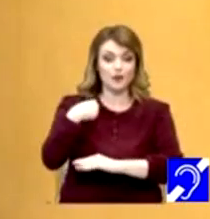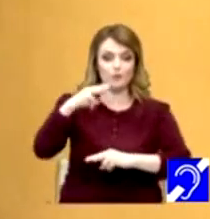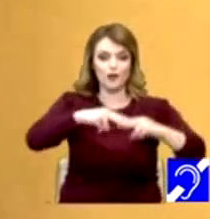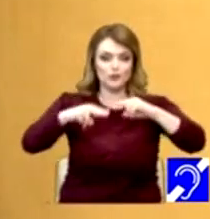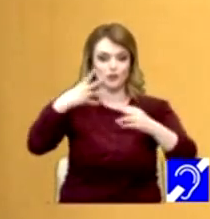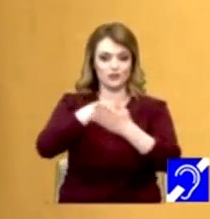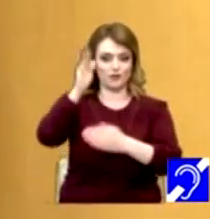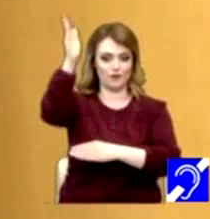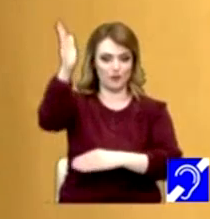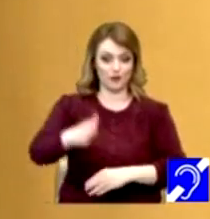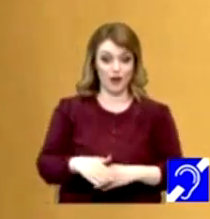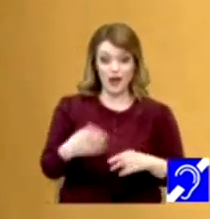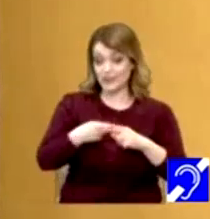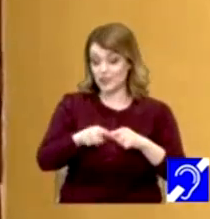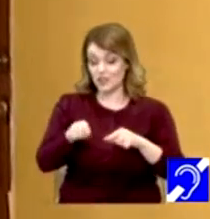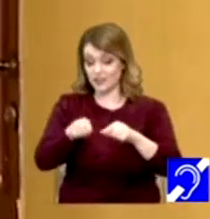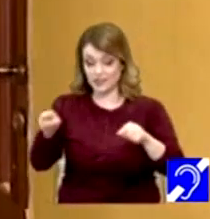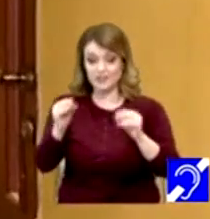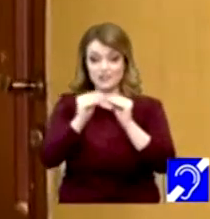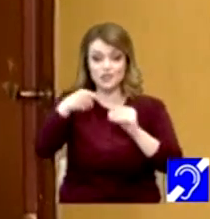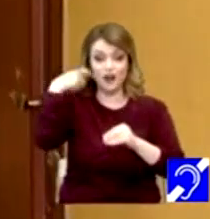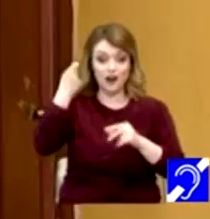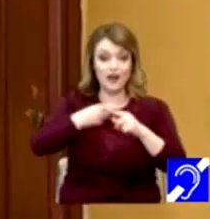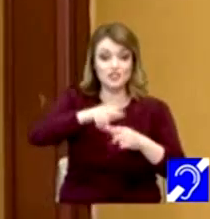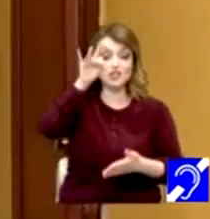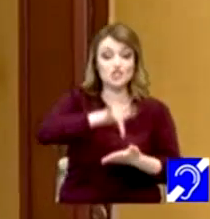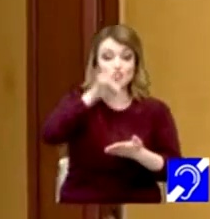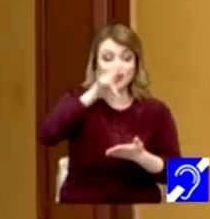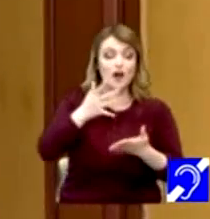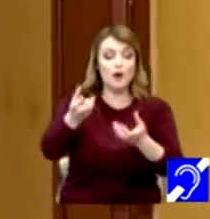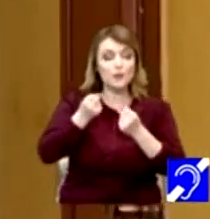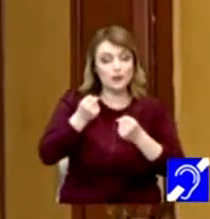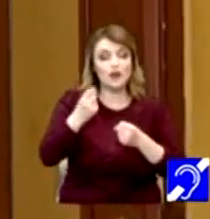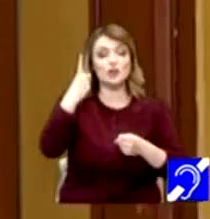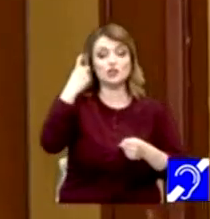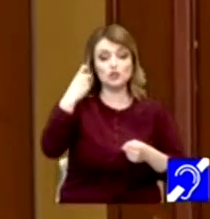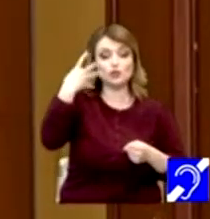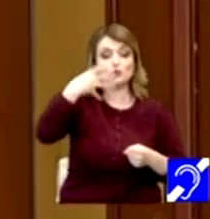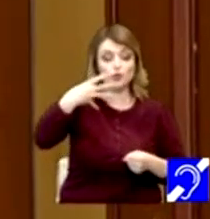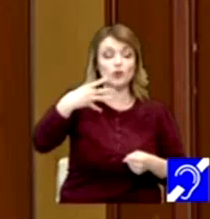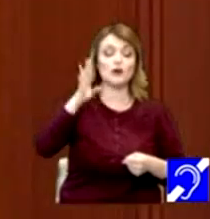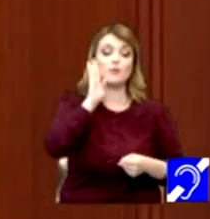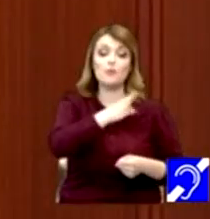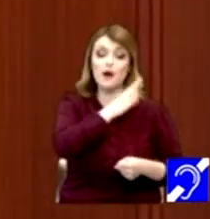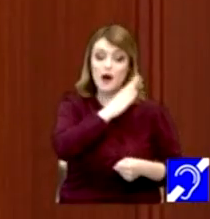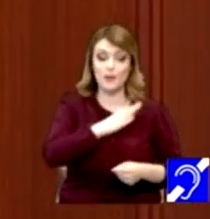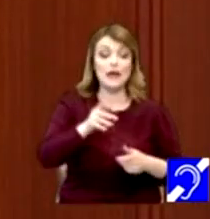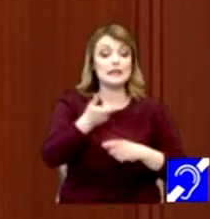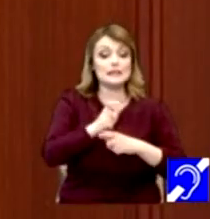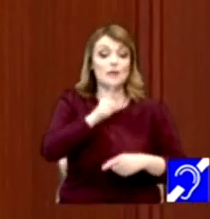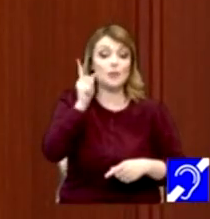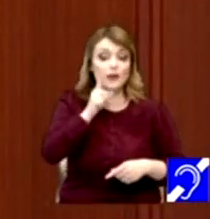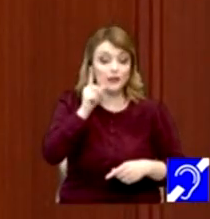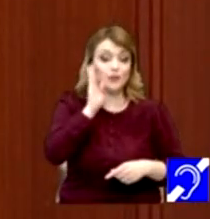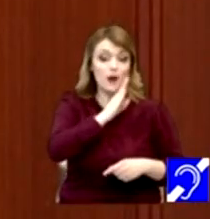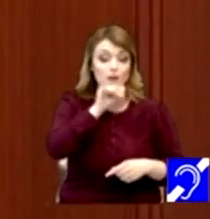viitorul. În cei aproape 10 ani de activitate, centrul maternal în brațele mamei a găzduit 140 de mame cu copii. Cea mai tânără mămică avea